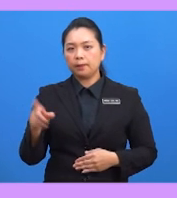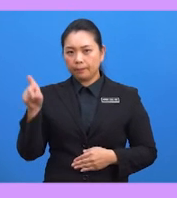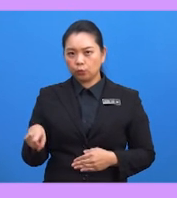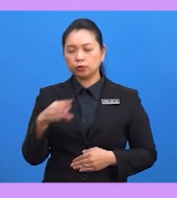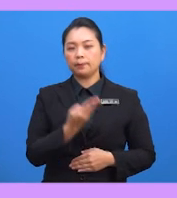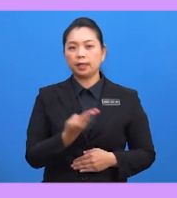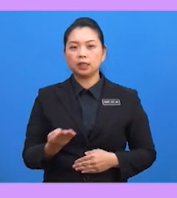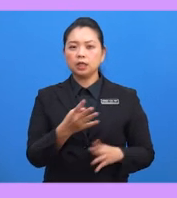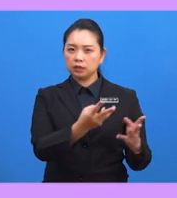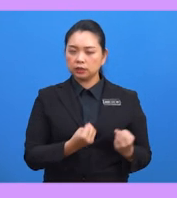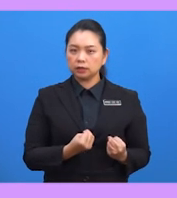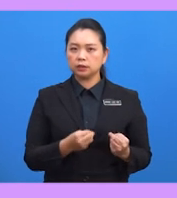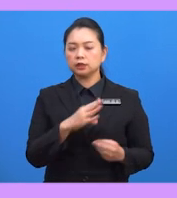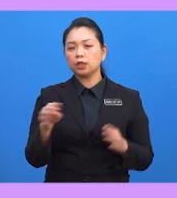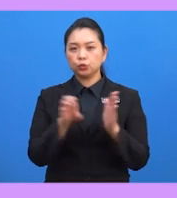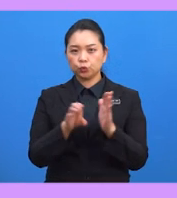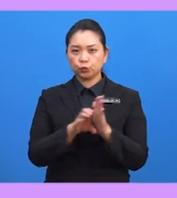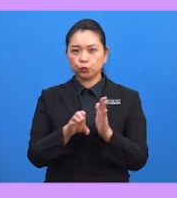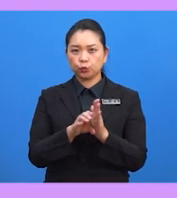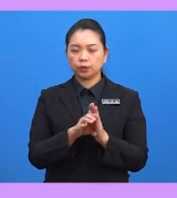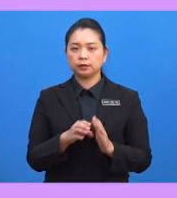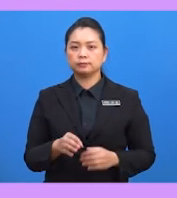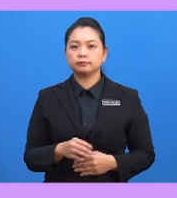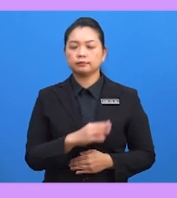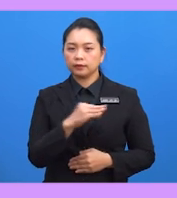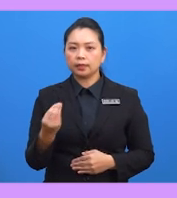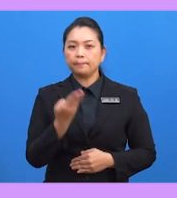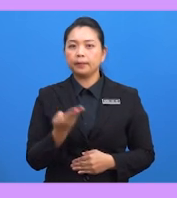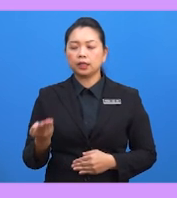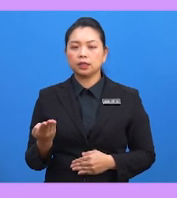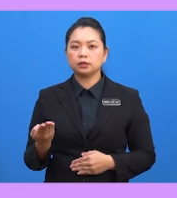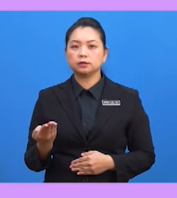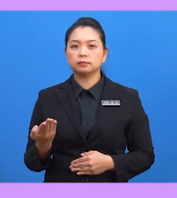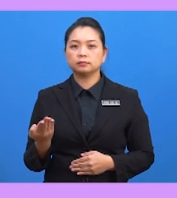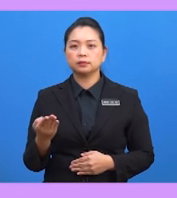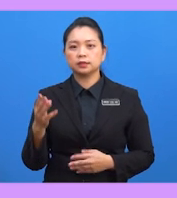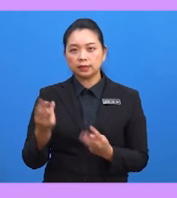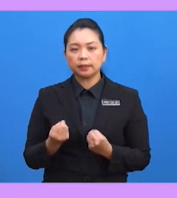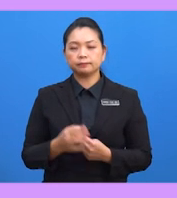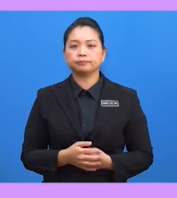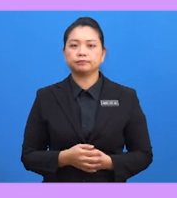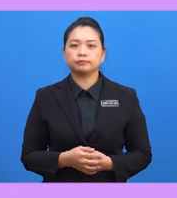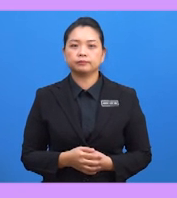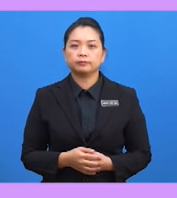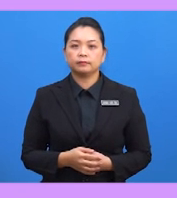kehendak serta contoh-contoh barang untuk barang keperluan dan barang kehendak.